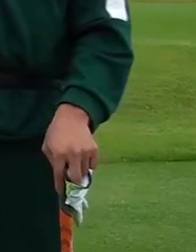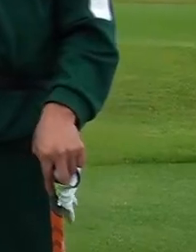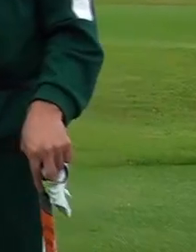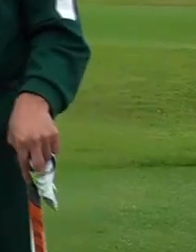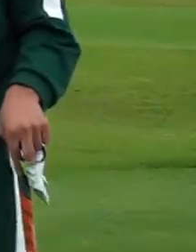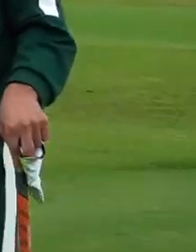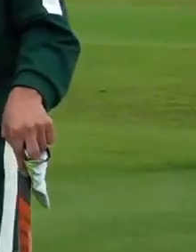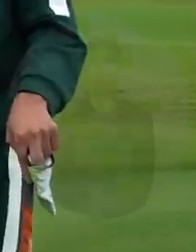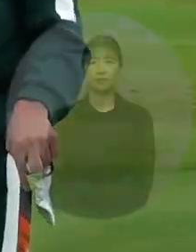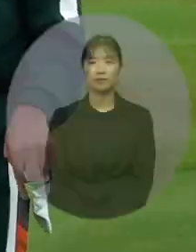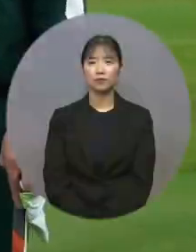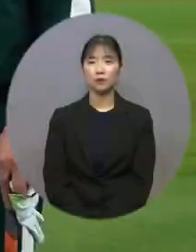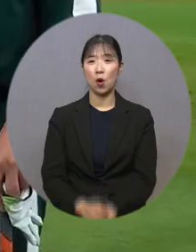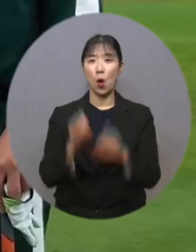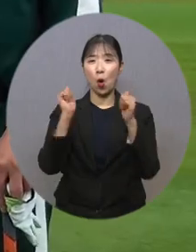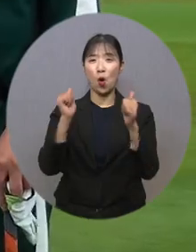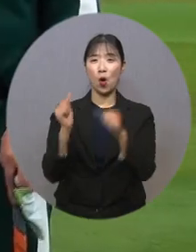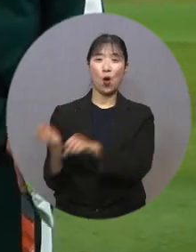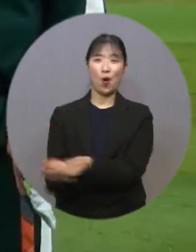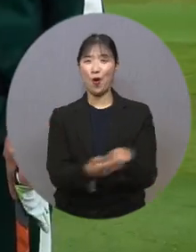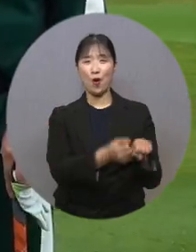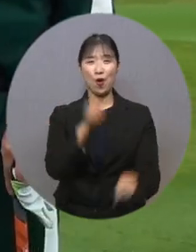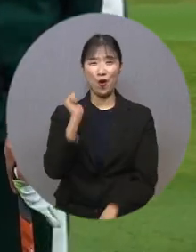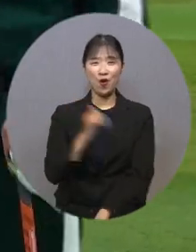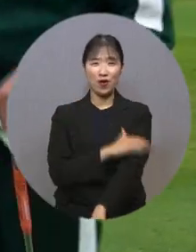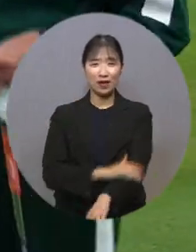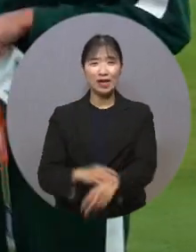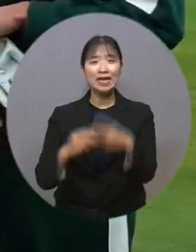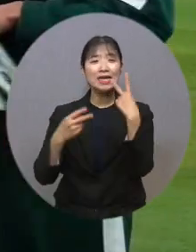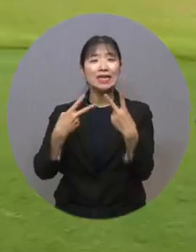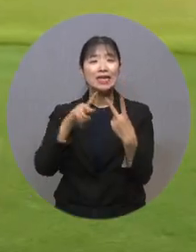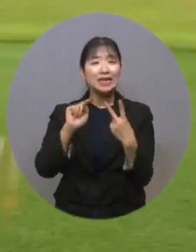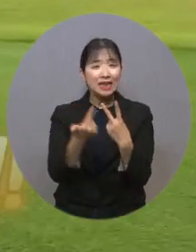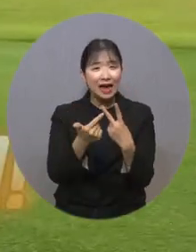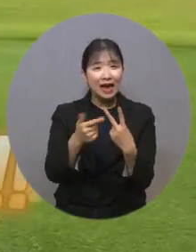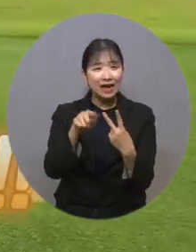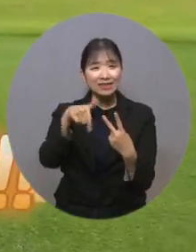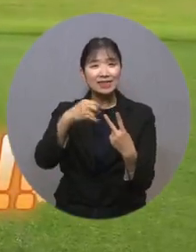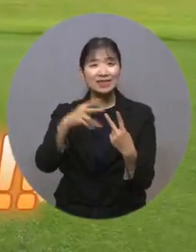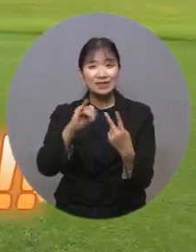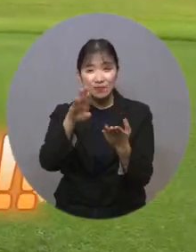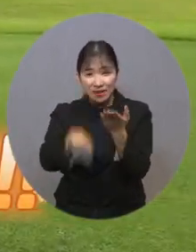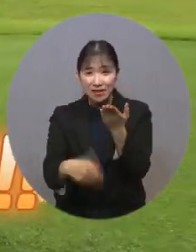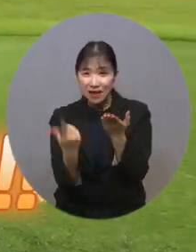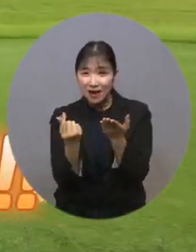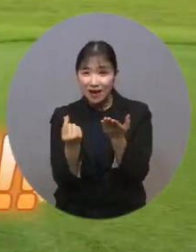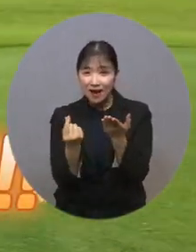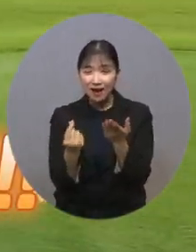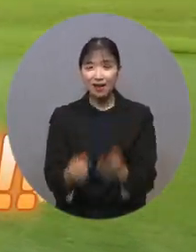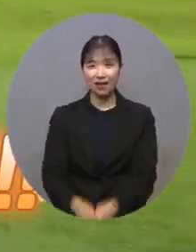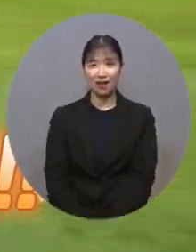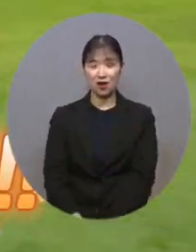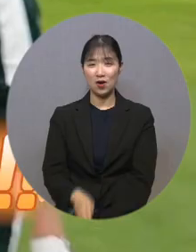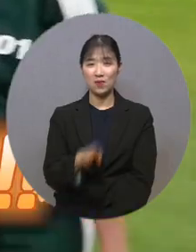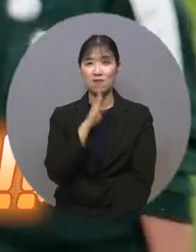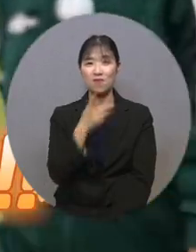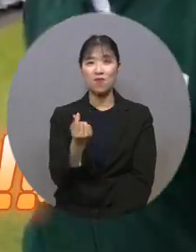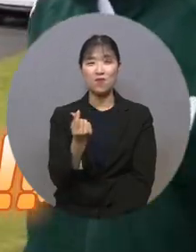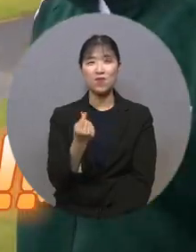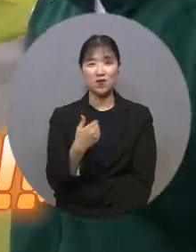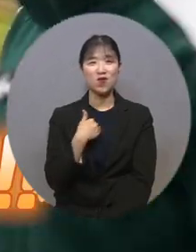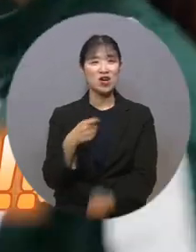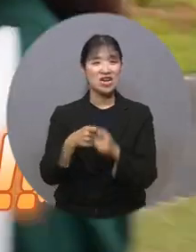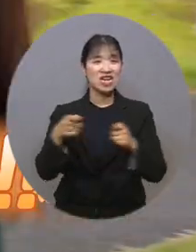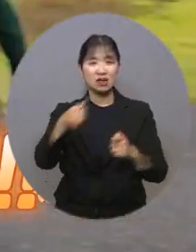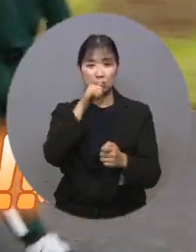그린 아니야. 2단, 2단 그린의 밑에. 2단 그린 밑에? 어. 저기 그린이라고? 어, 맞아. 우리 그 긴 거 있잖아.